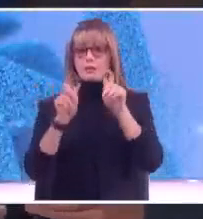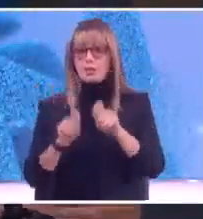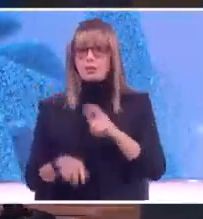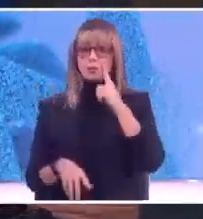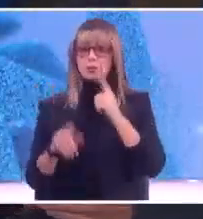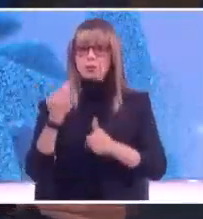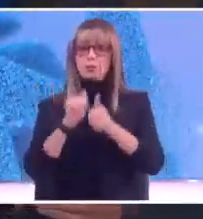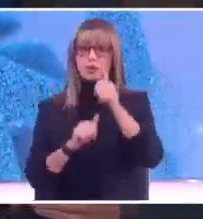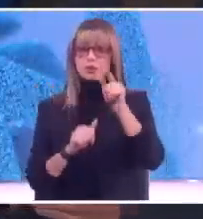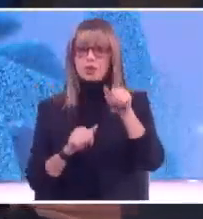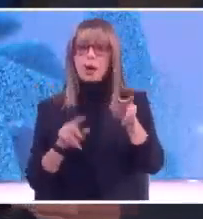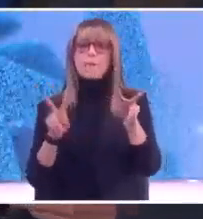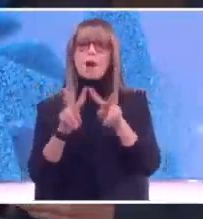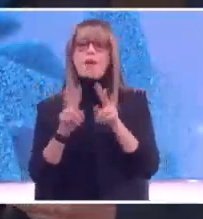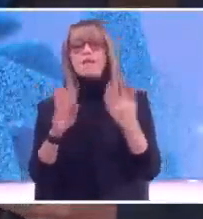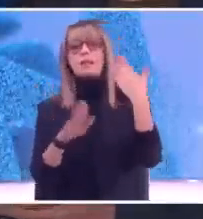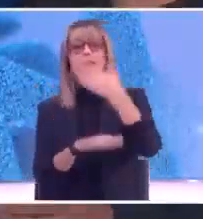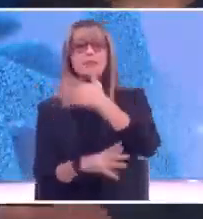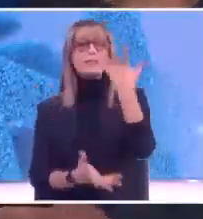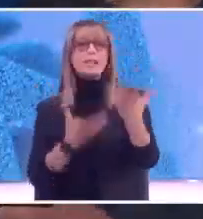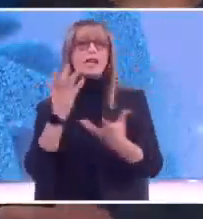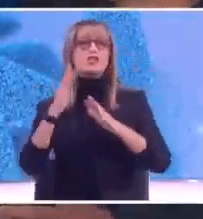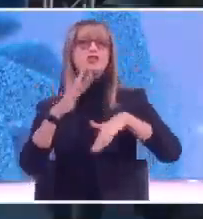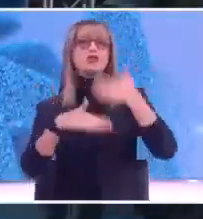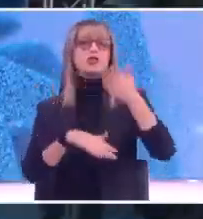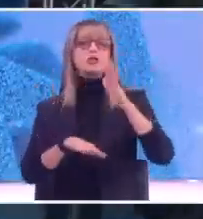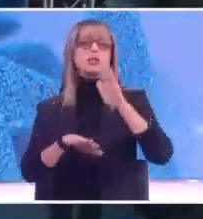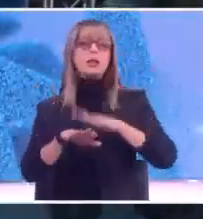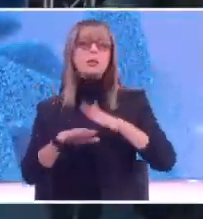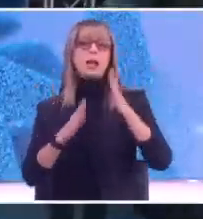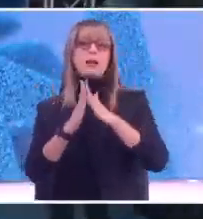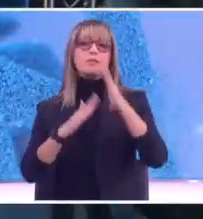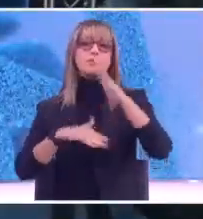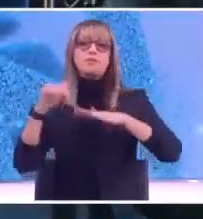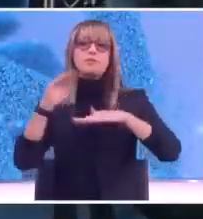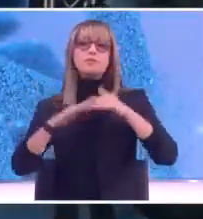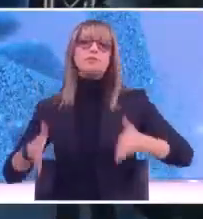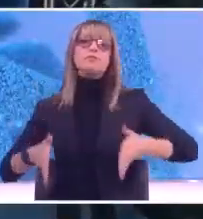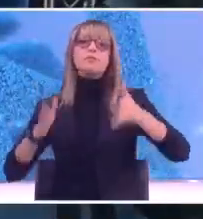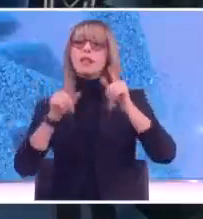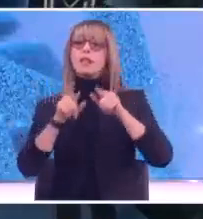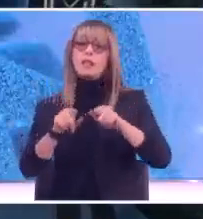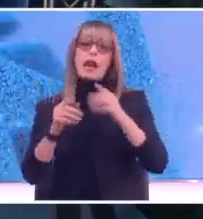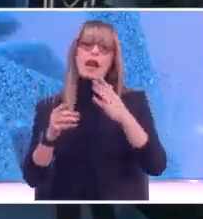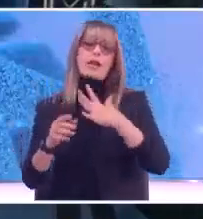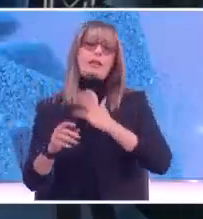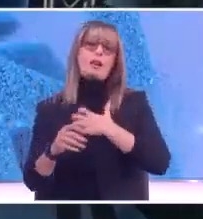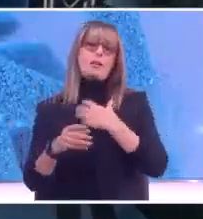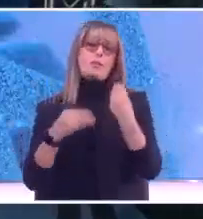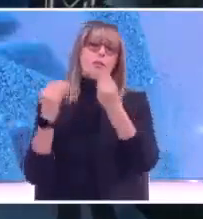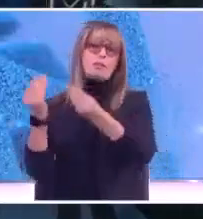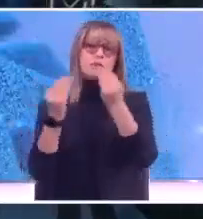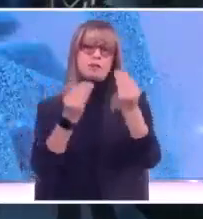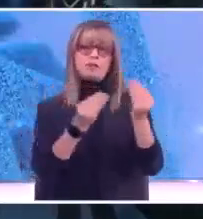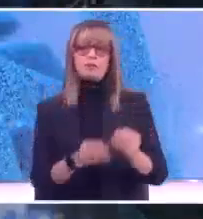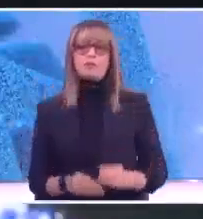Cumhurbaşkanı ardından Manavgat'a geçerek yangın sonrası yapılan konutları hak sahiplerine teslim etti.